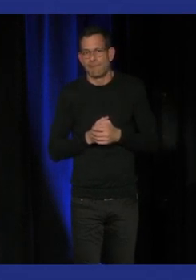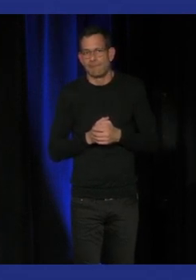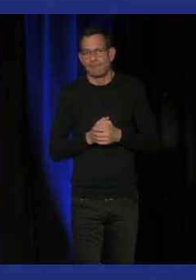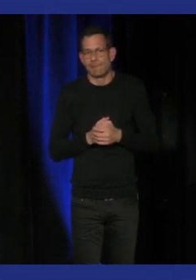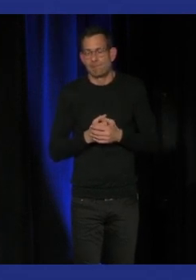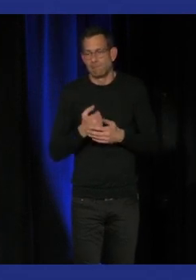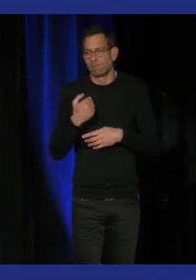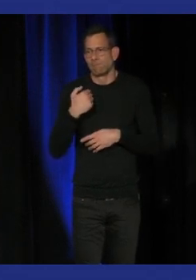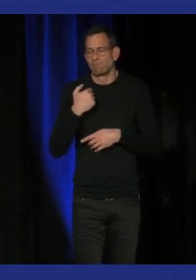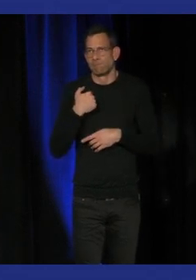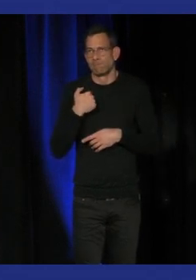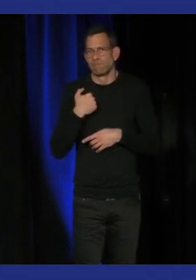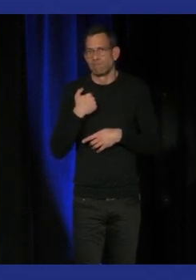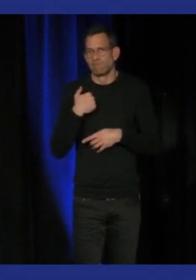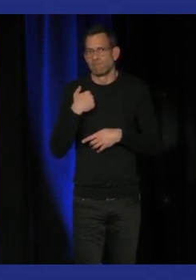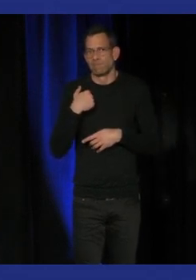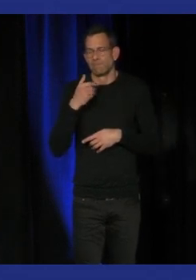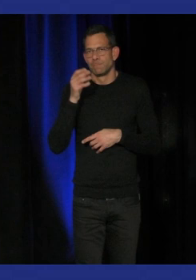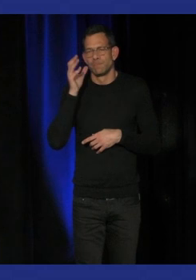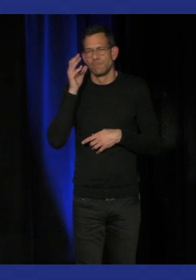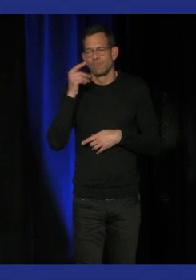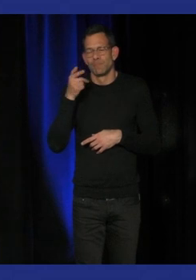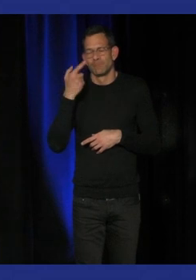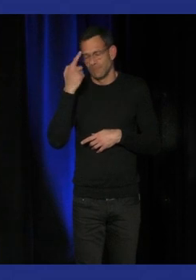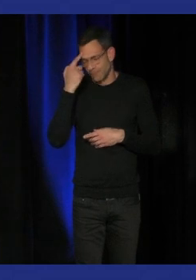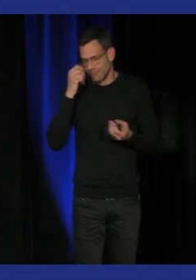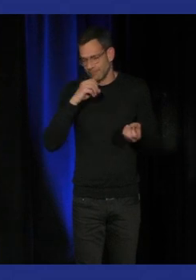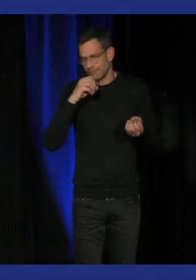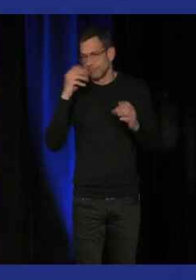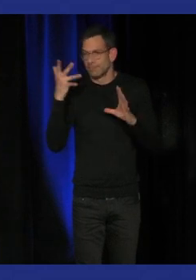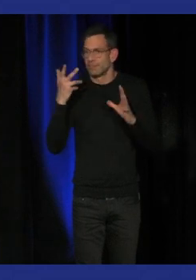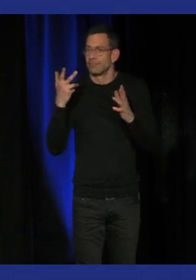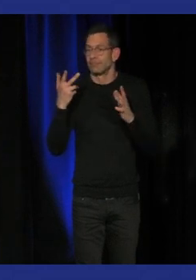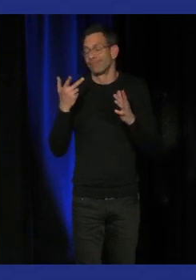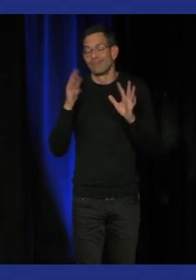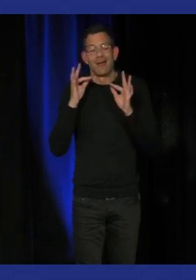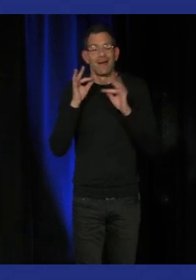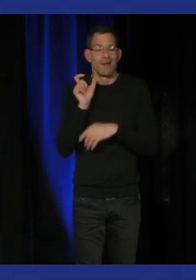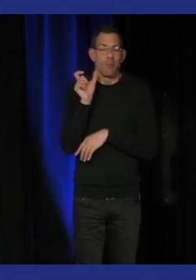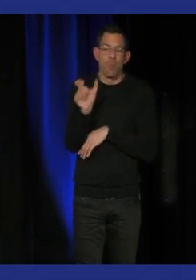moi, ça m'a fait penser à aussi la question de quand on parlait d'utilisation des mots.